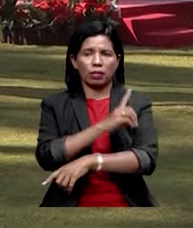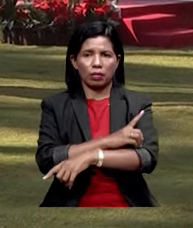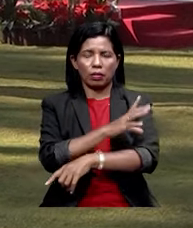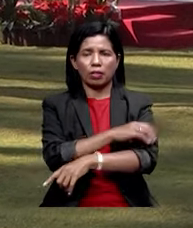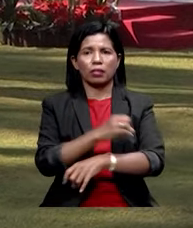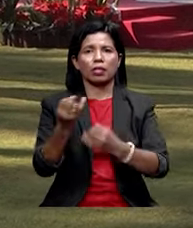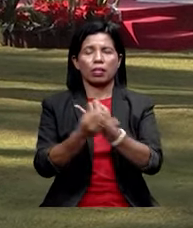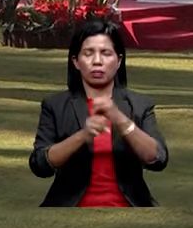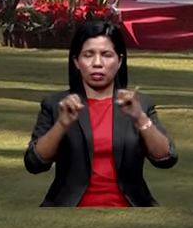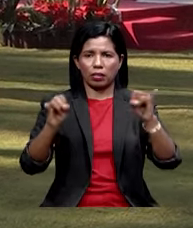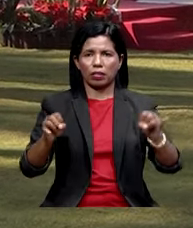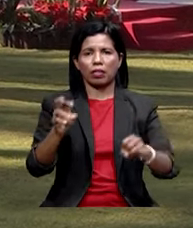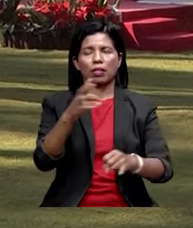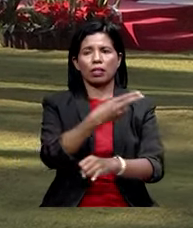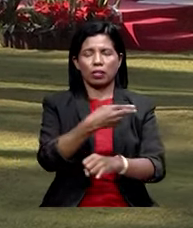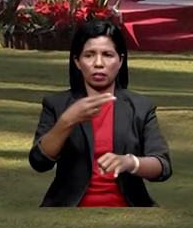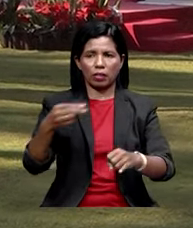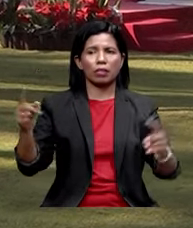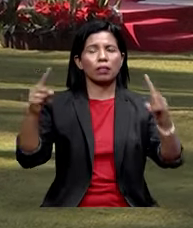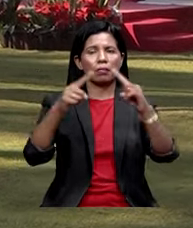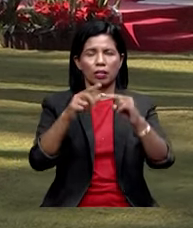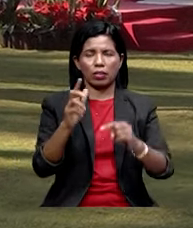indonesiap repblica Indonesia